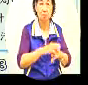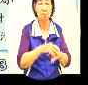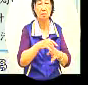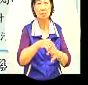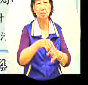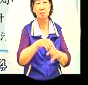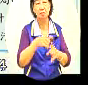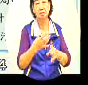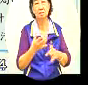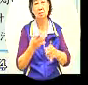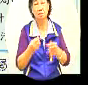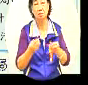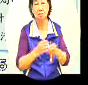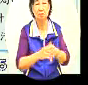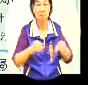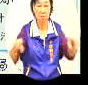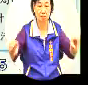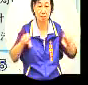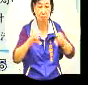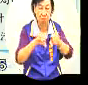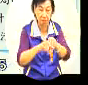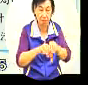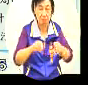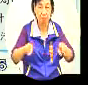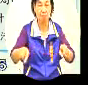费？不用。